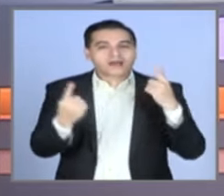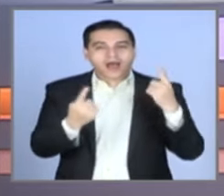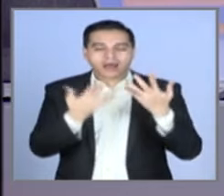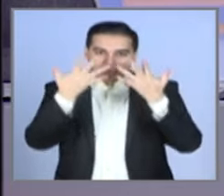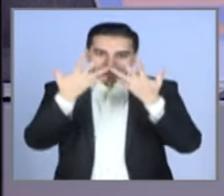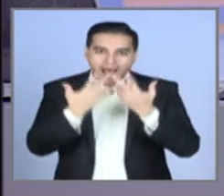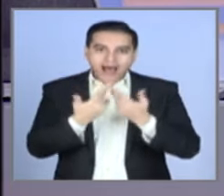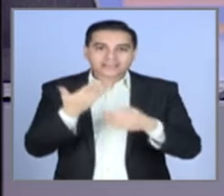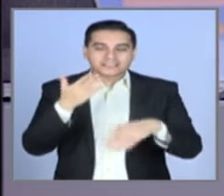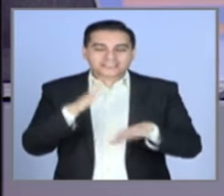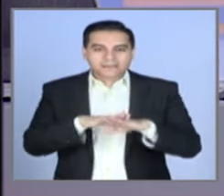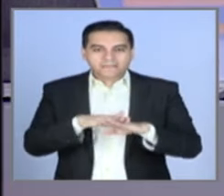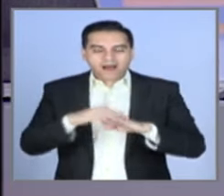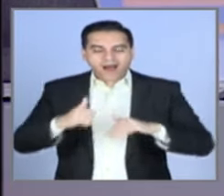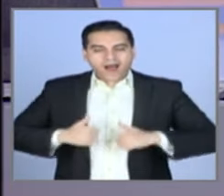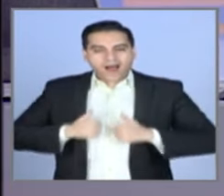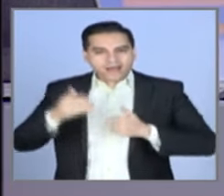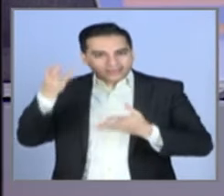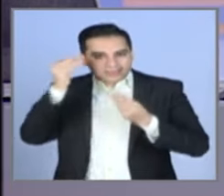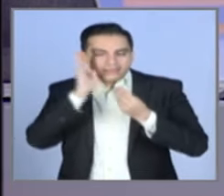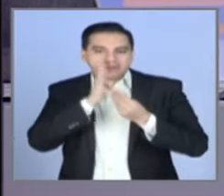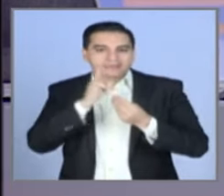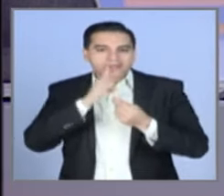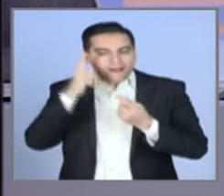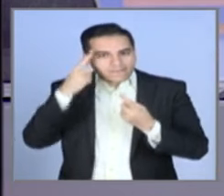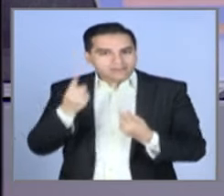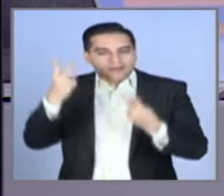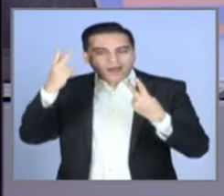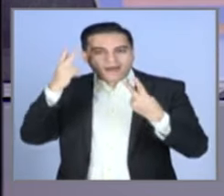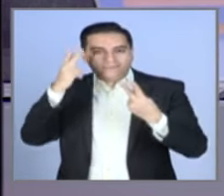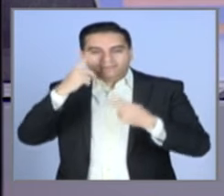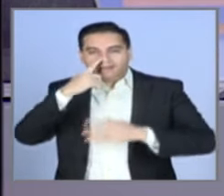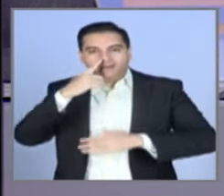نحسب القناعات واقية،